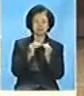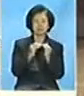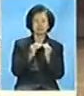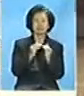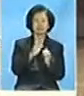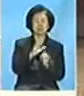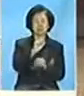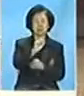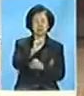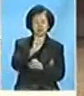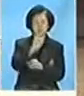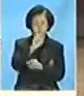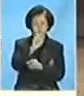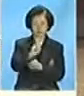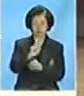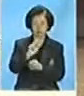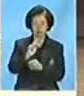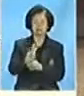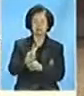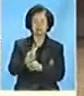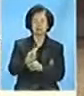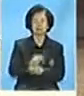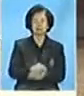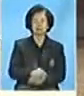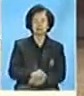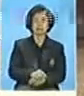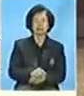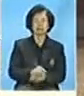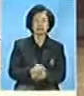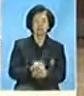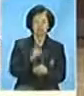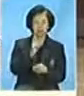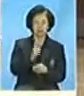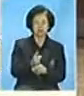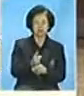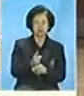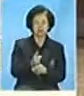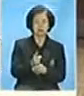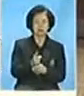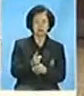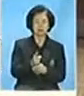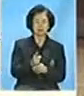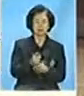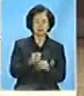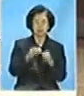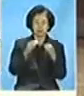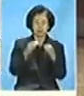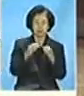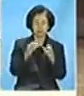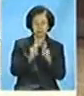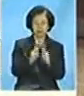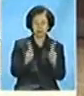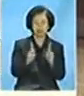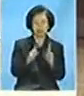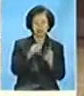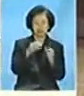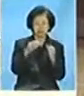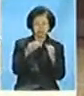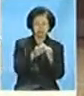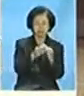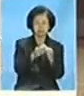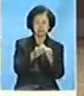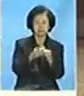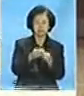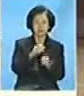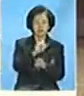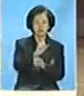ภาสองสมัยนะครับแล้วก็เป็นวิปกรรมการวิป